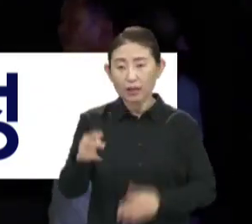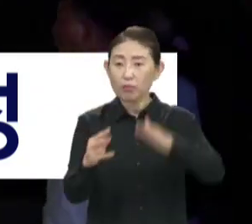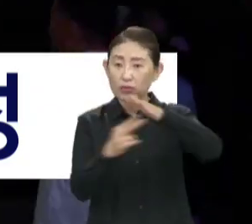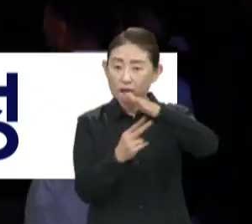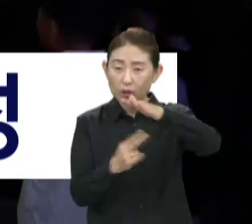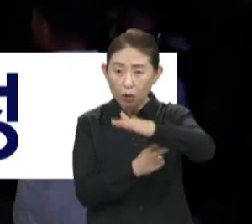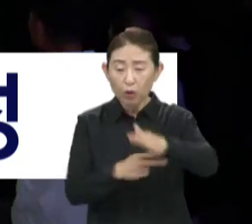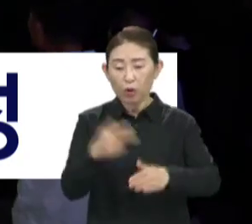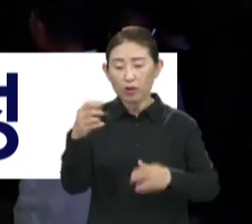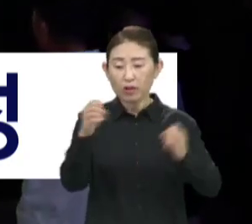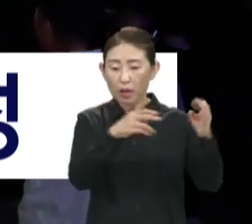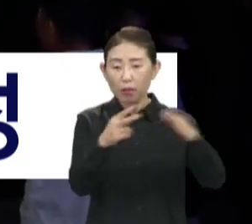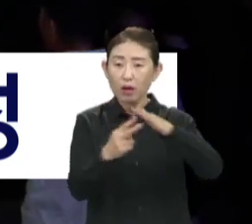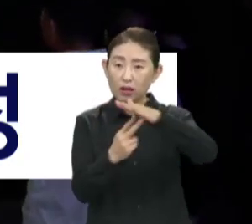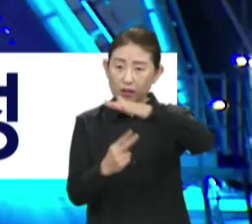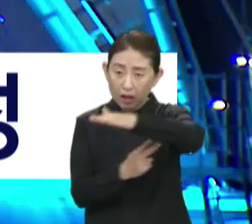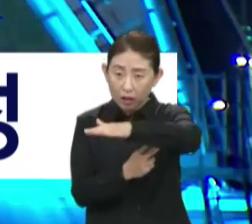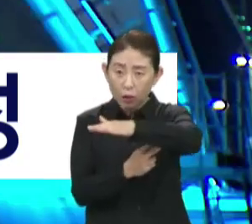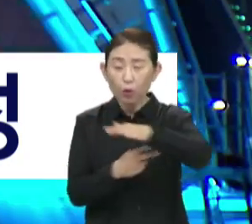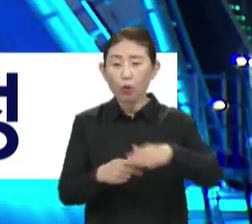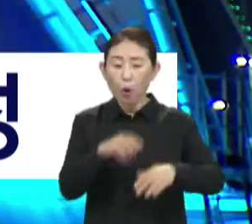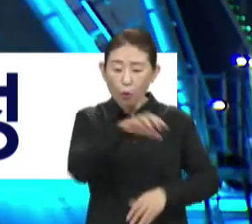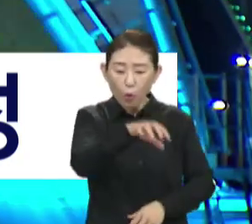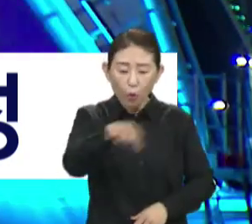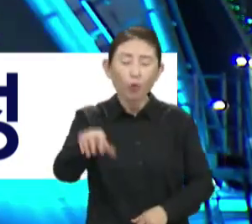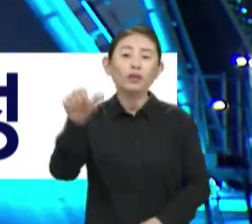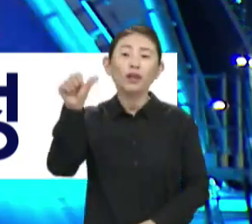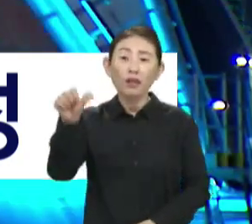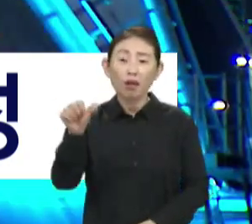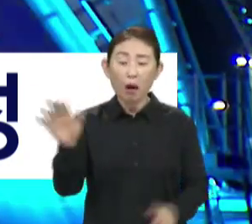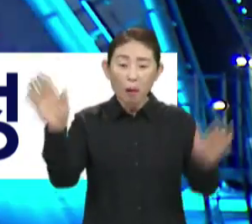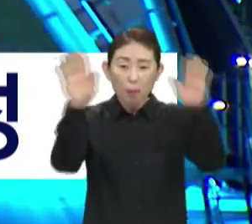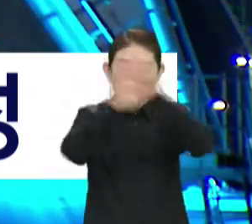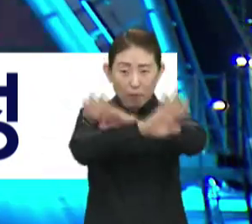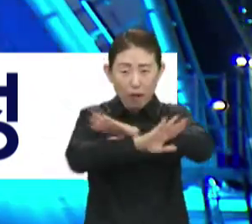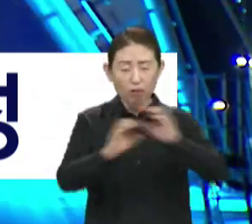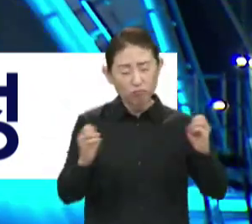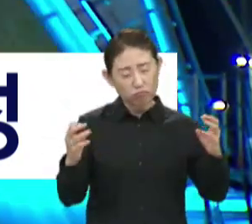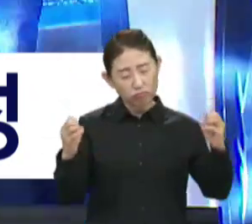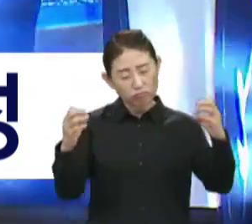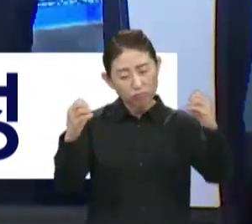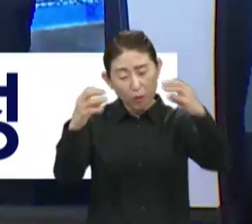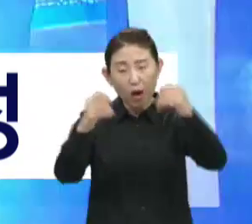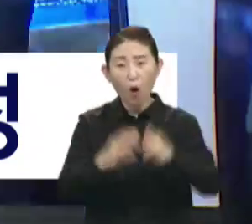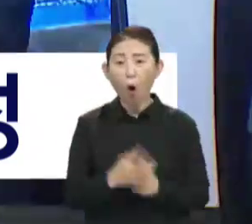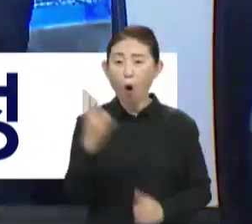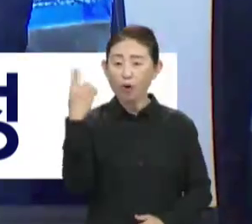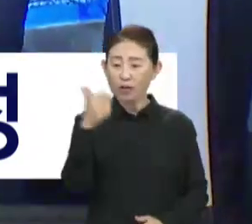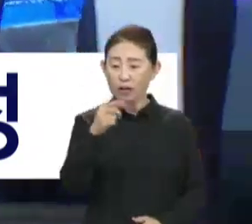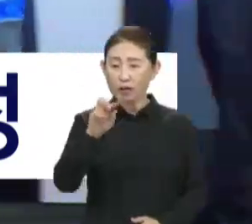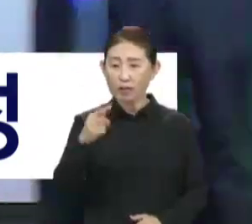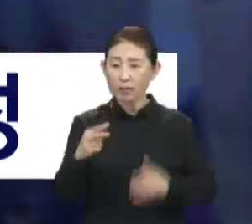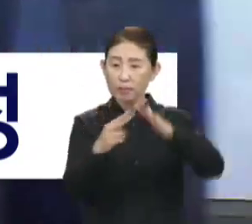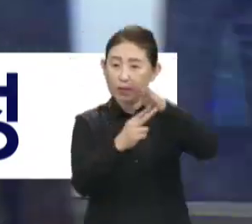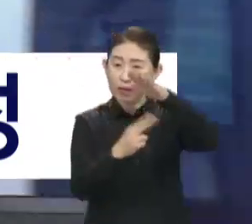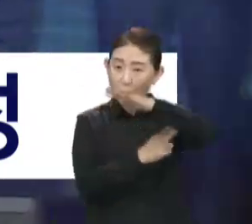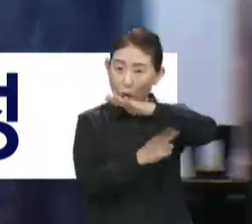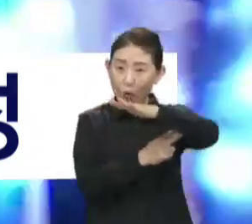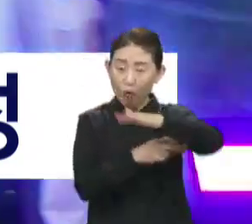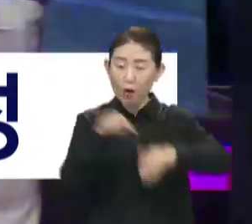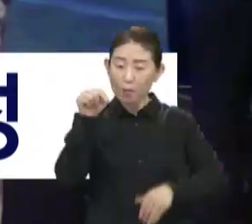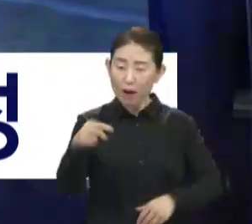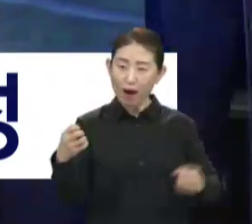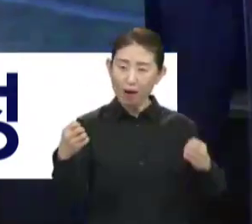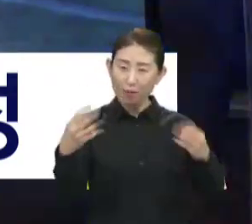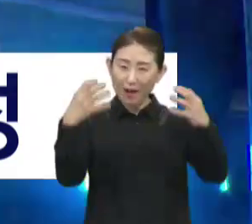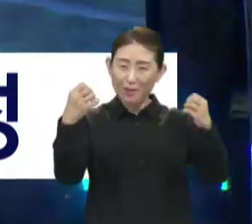보문교, 평송청소년문화센터 등 5곳에 야관 경관을 조명하고 어제 한샘대교에서 점등식을 열어